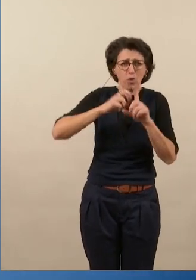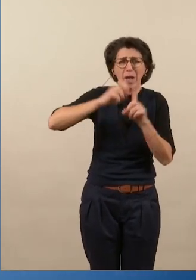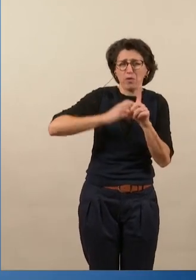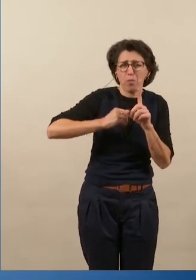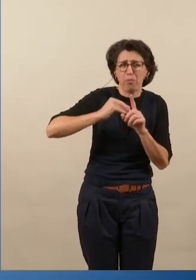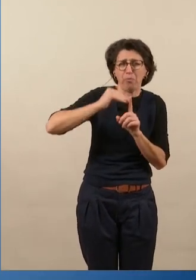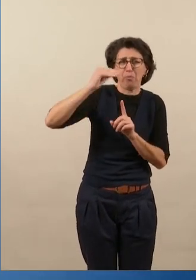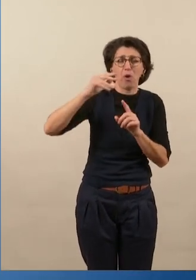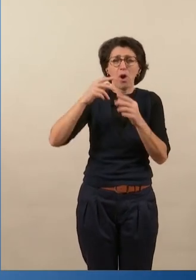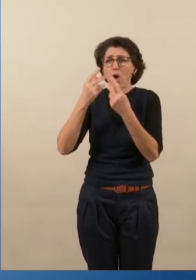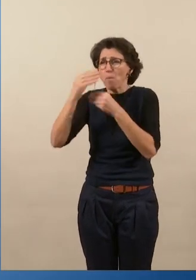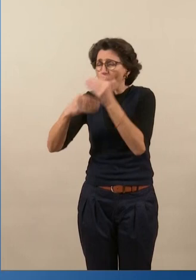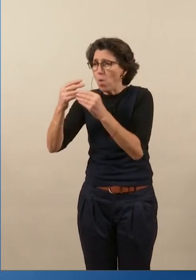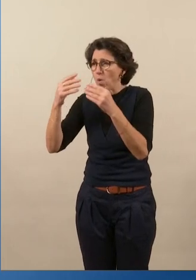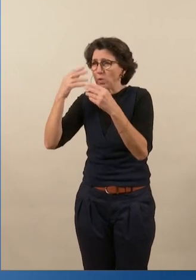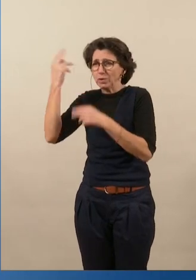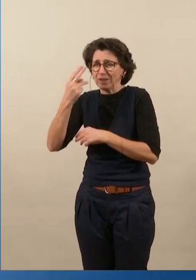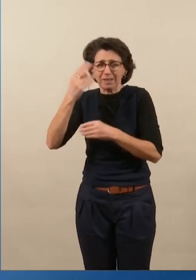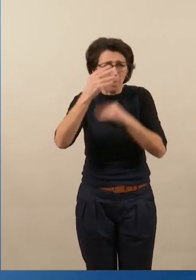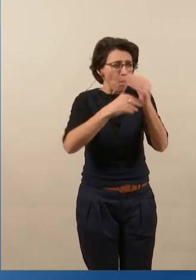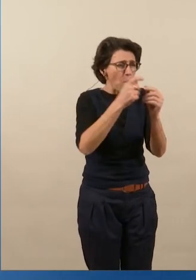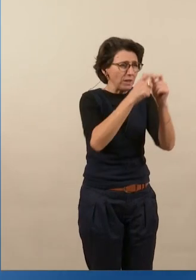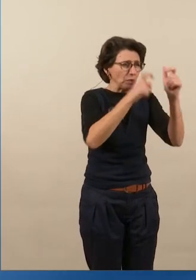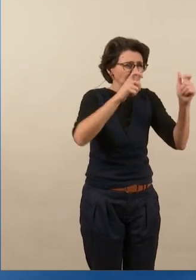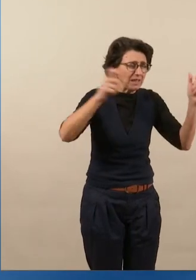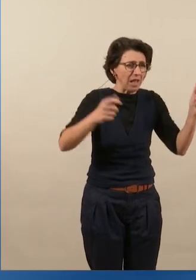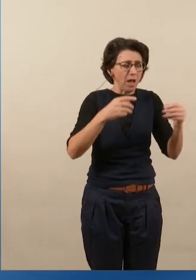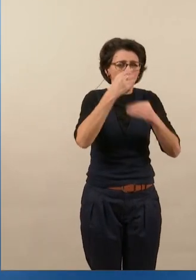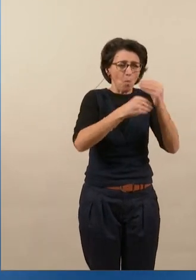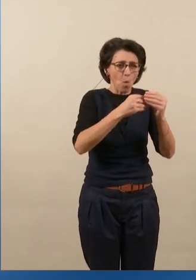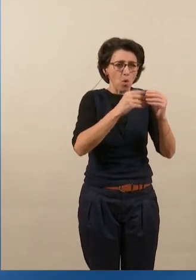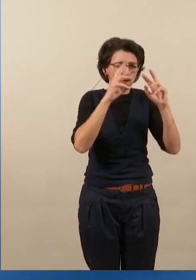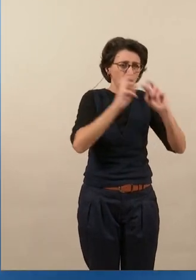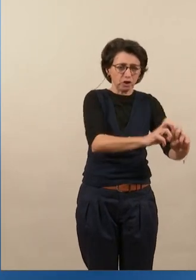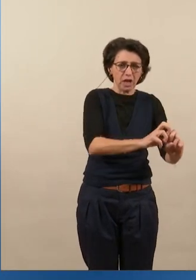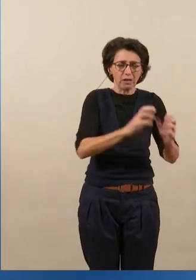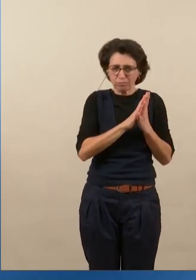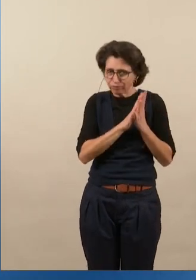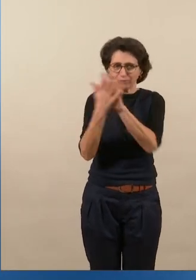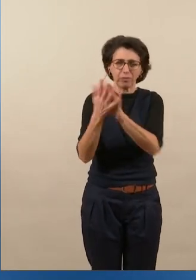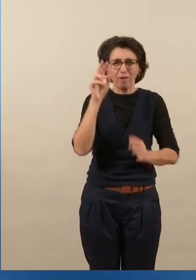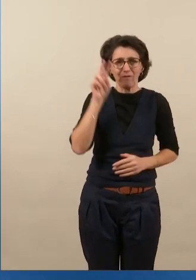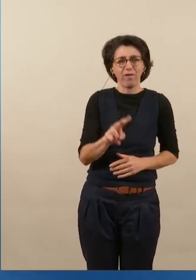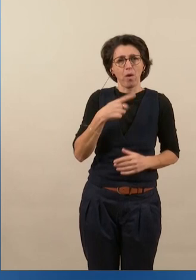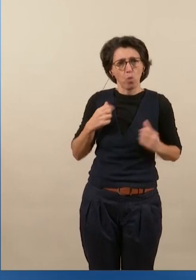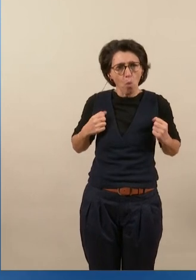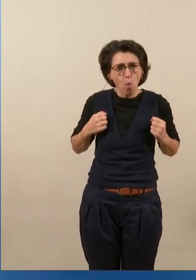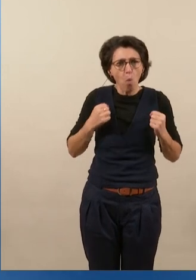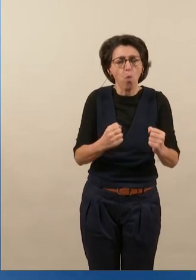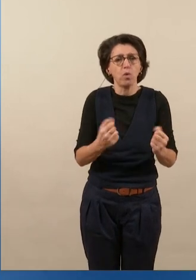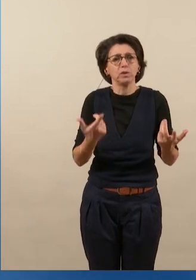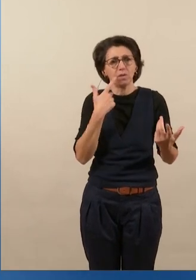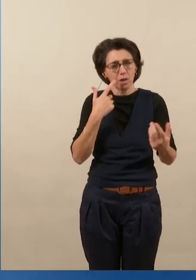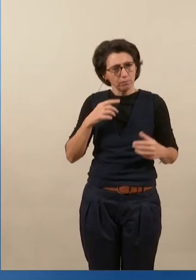industriel et du monde de la recherche osons la transition pour de vrais nous devrons avoir de l'audace pour redonner à nos concitoyens la